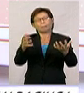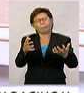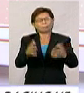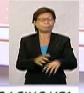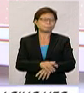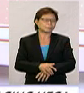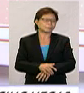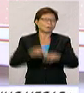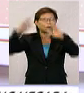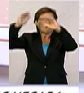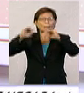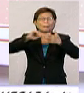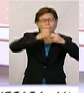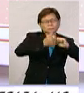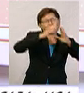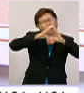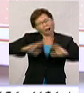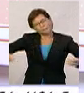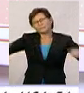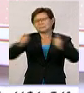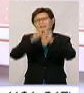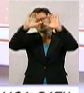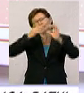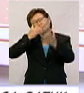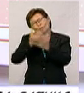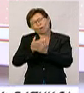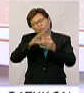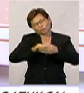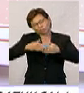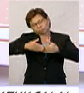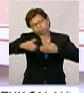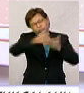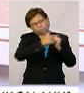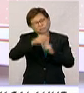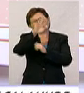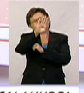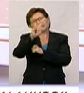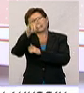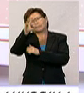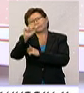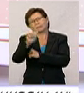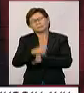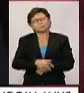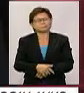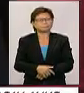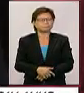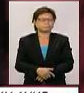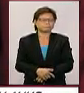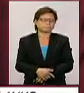kita harapkan semoga kemelut ini dapat diselesaikan dengan cara yang baik. Kisah selanjutnya terus bersama B-Diva.